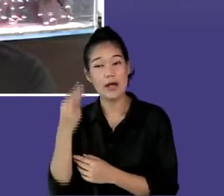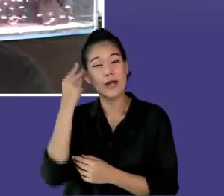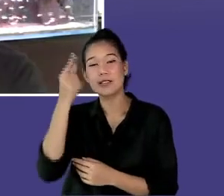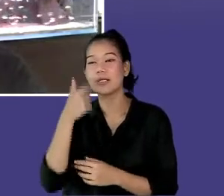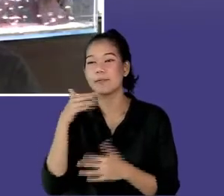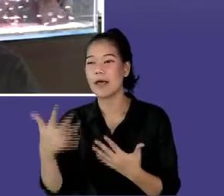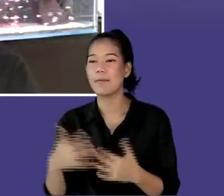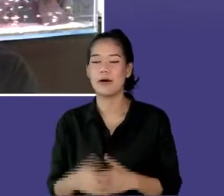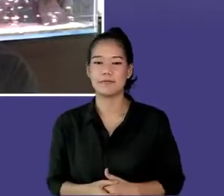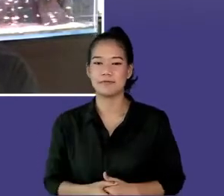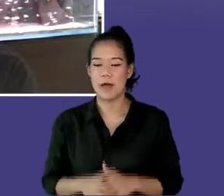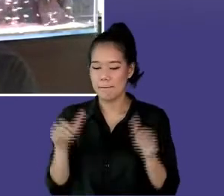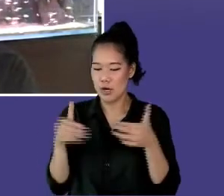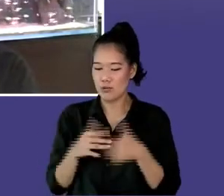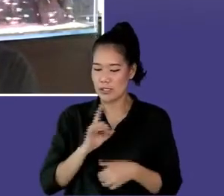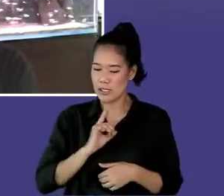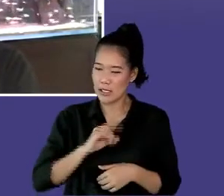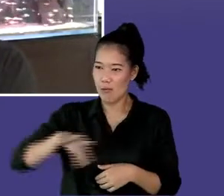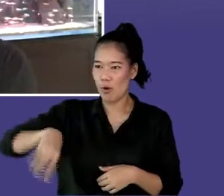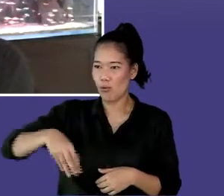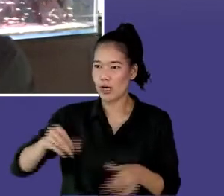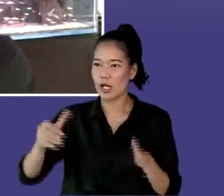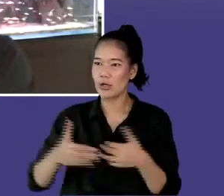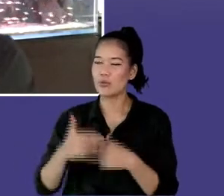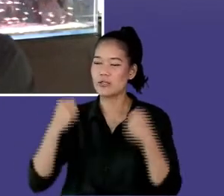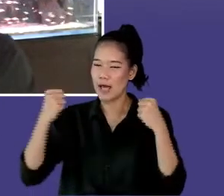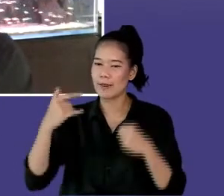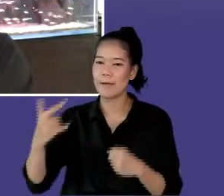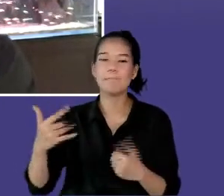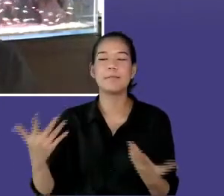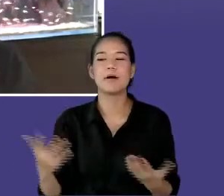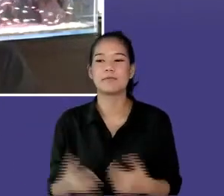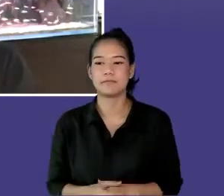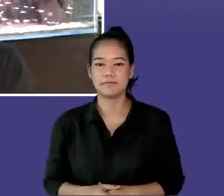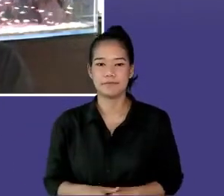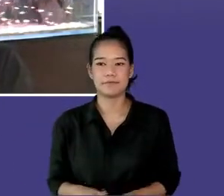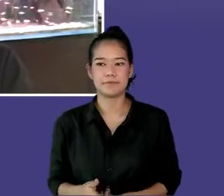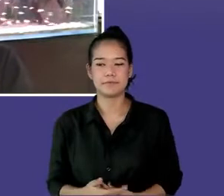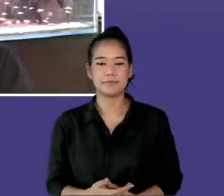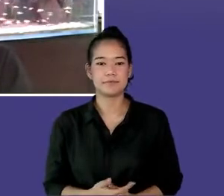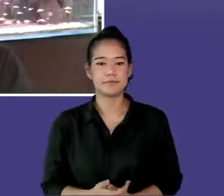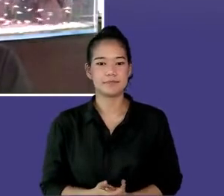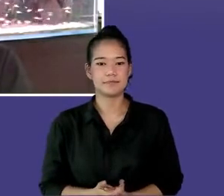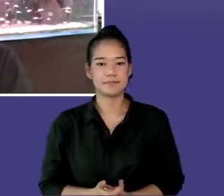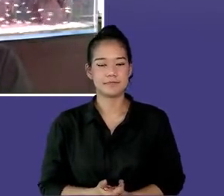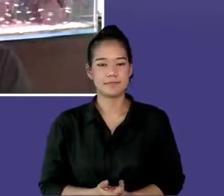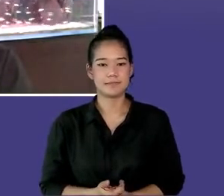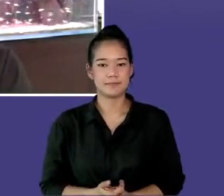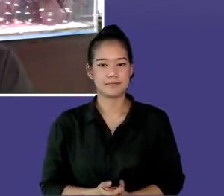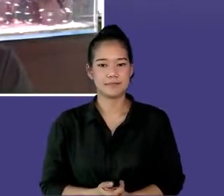plan seperti apa untuk bisa melindungi diri dan keluarga nanti agar tetap sehat, Mbak Mesya?